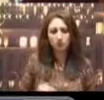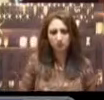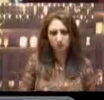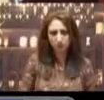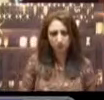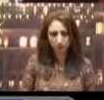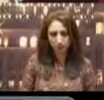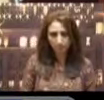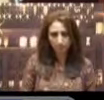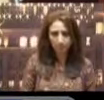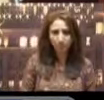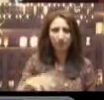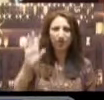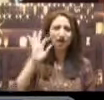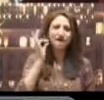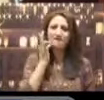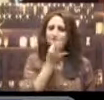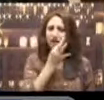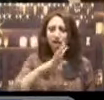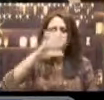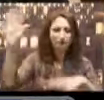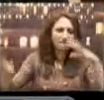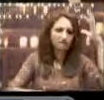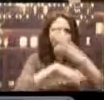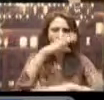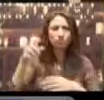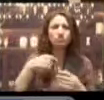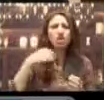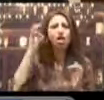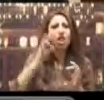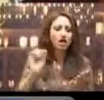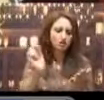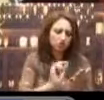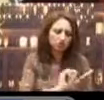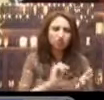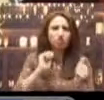في بعد عرض هي فوضى بالتحديد. ليه؟